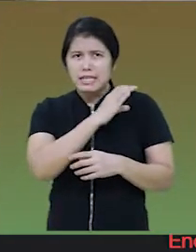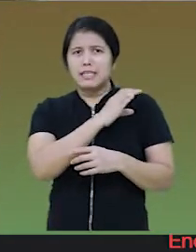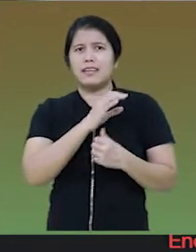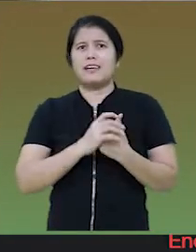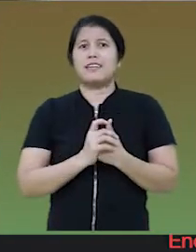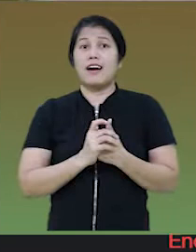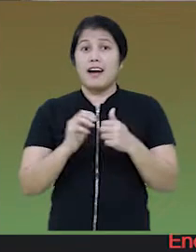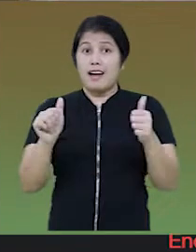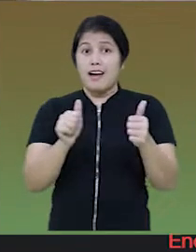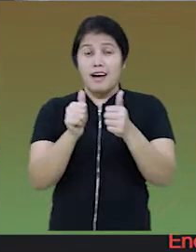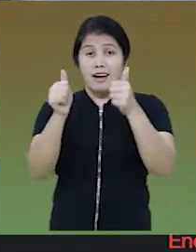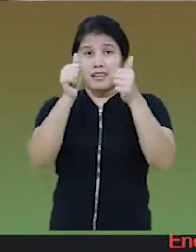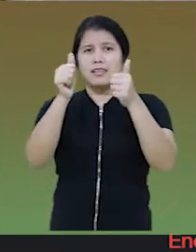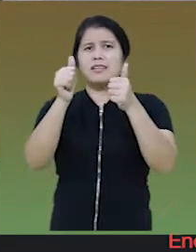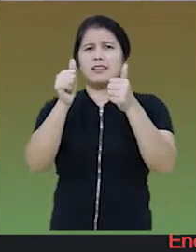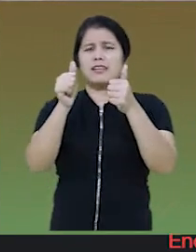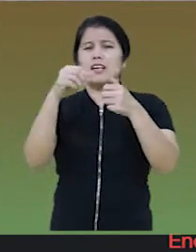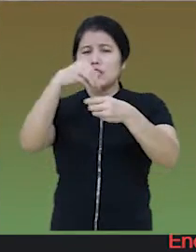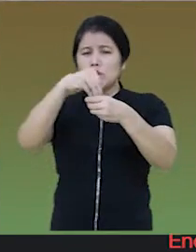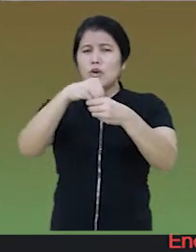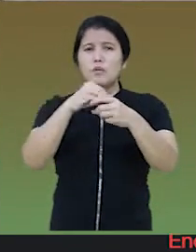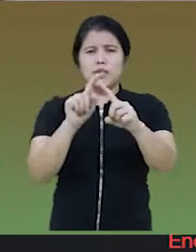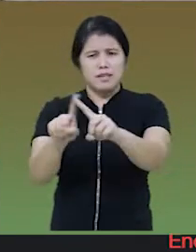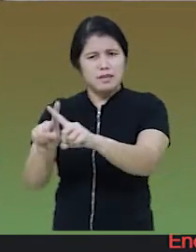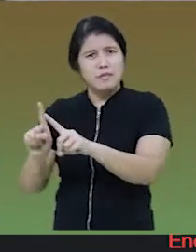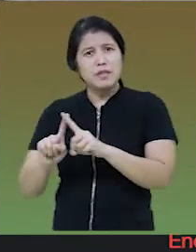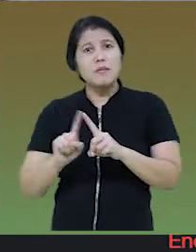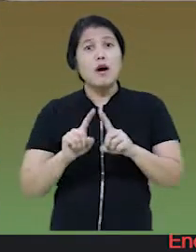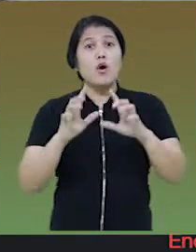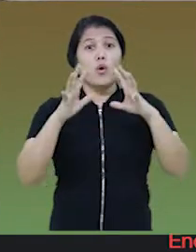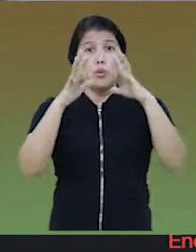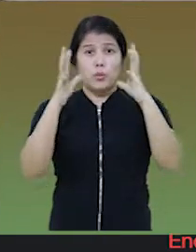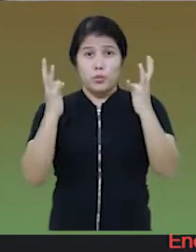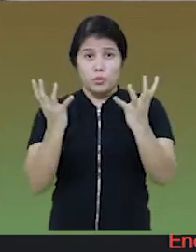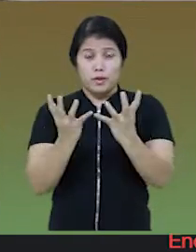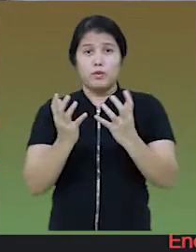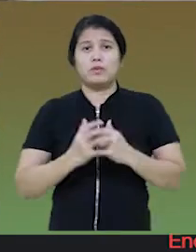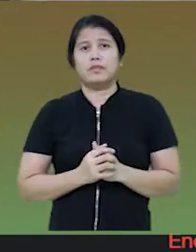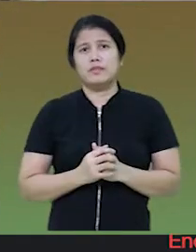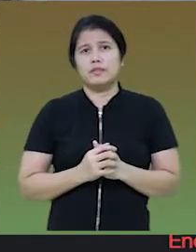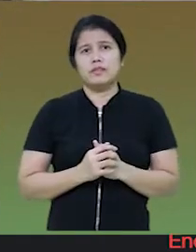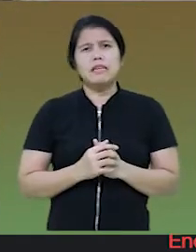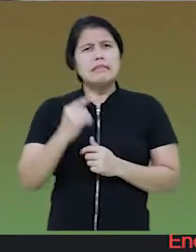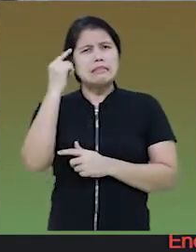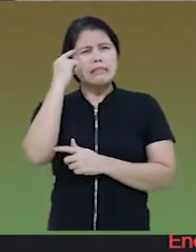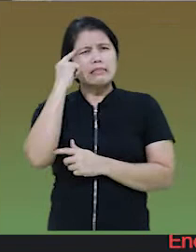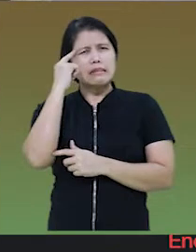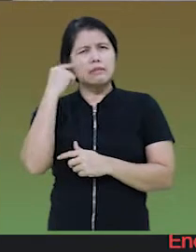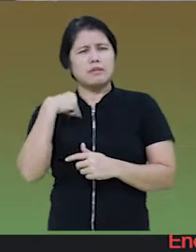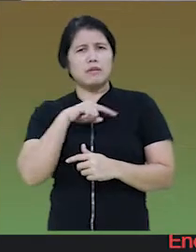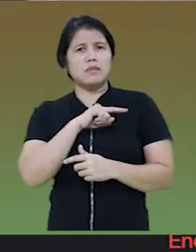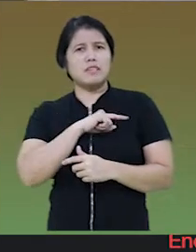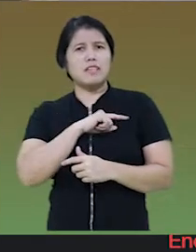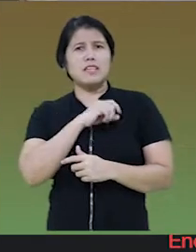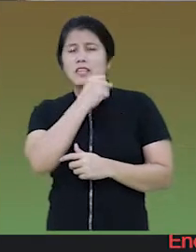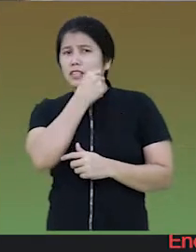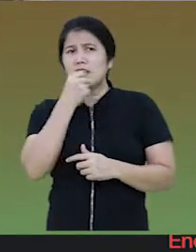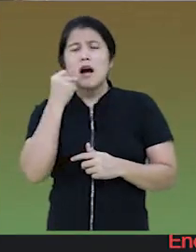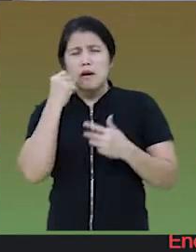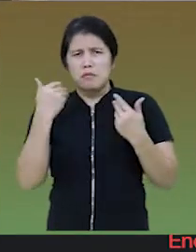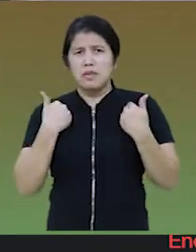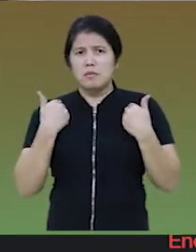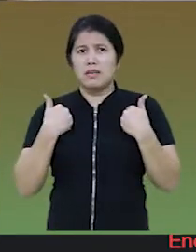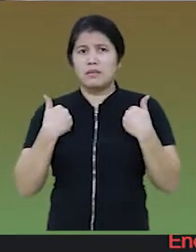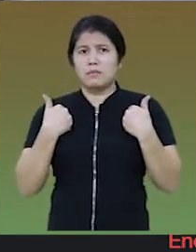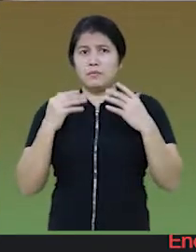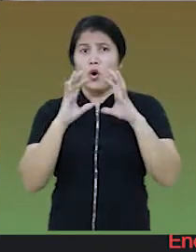mga katangian ng hangin na nasa loob ng iba't ibang uri ng balon. Naisip po kasi namin ni Sha na mayroon